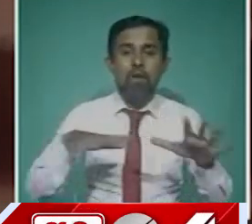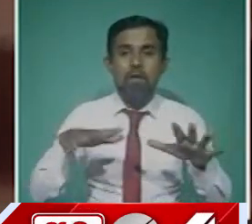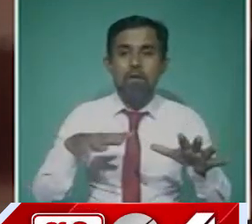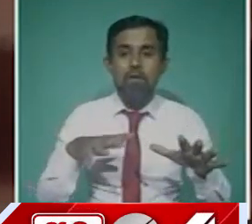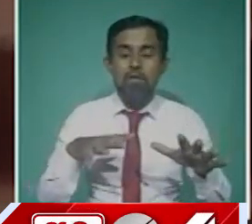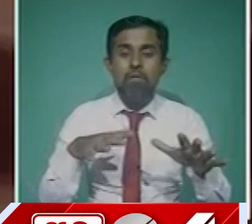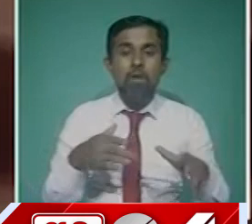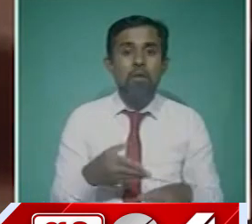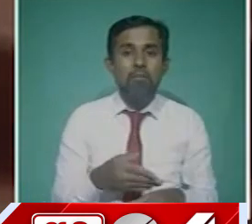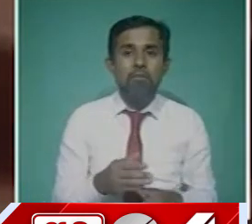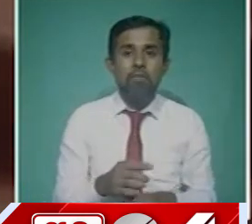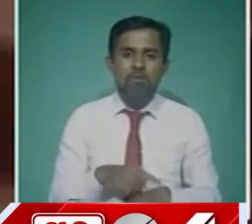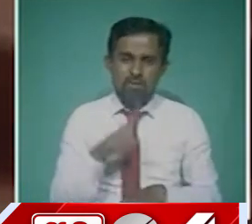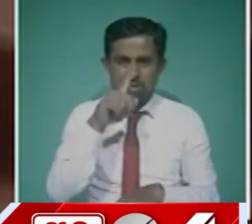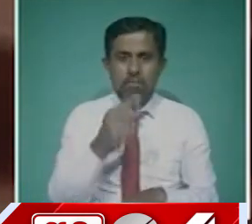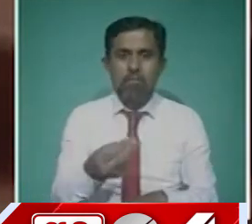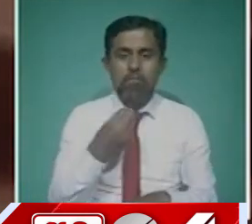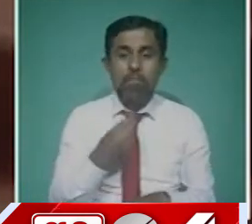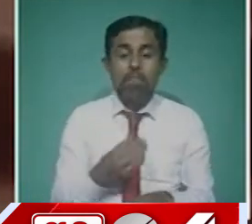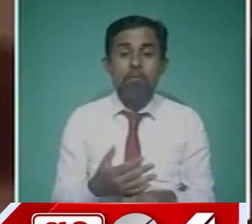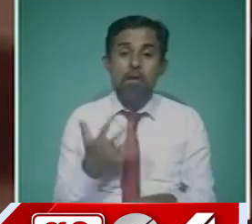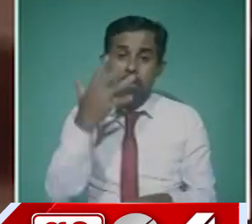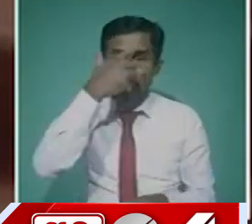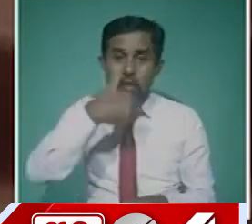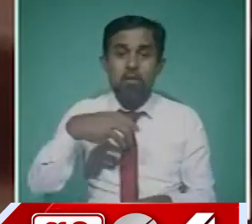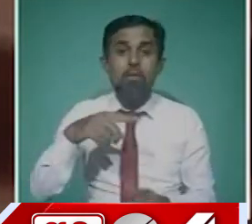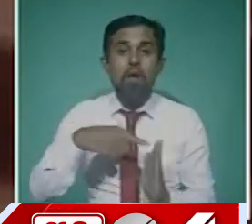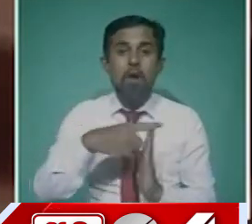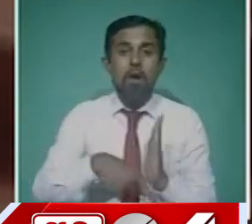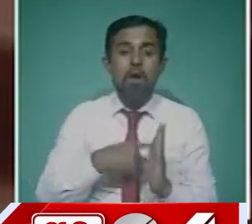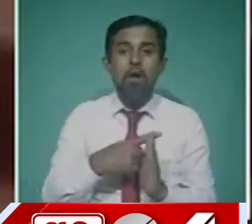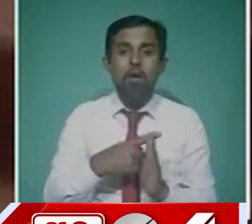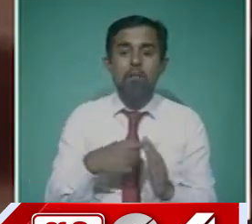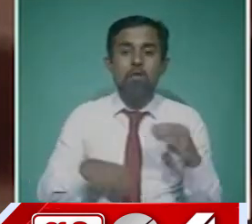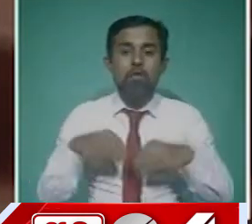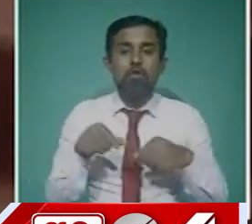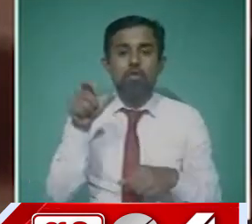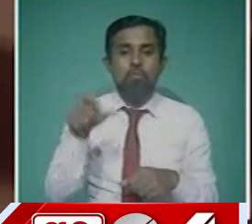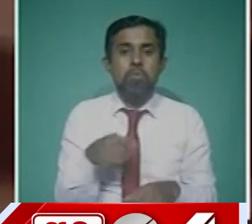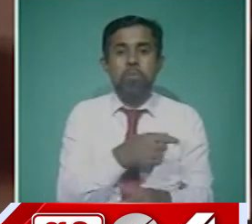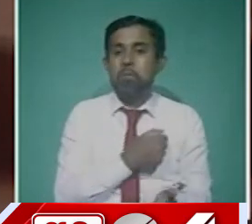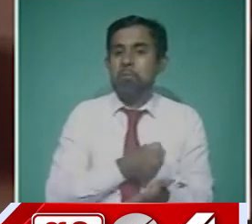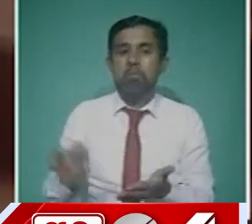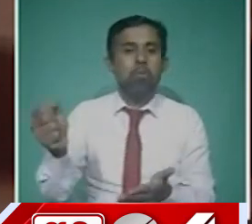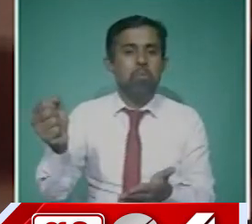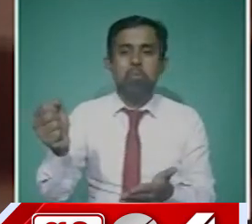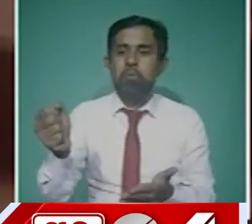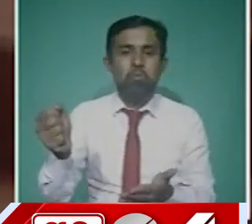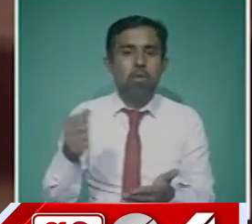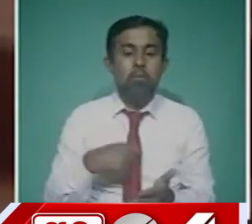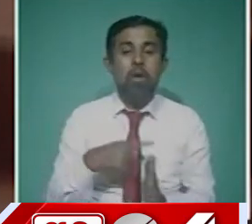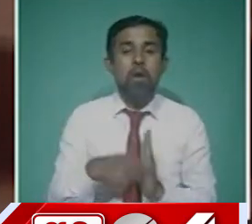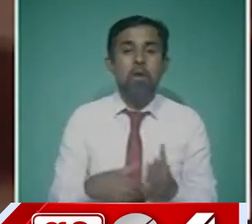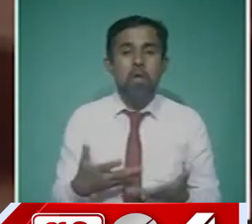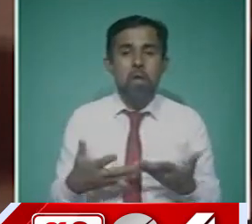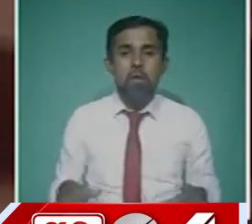කරන්න මෙච්චර මියඩියක් දෙන්න. මෙච්චර රමණීය රට අපේ රටේ දේශපාලනඥයෝ මේක විනාශ කරා. අද අපේ රට පත් වෙලා